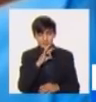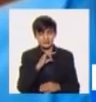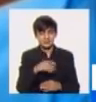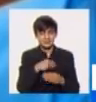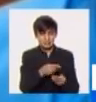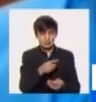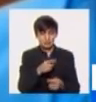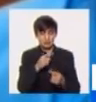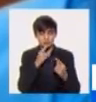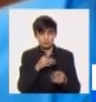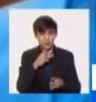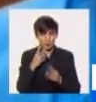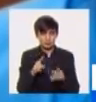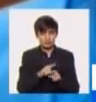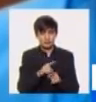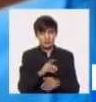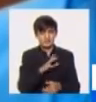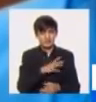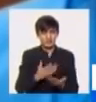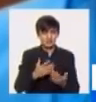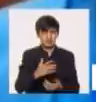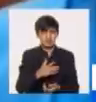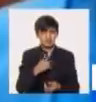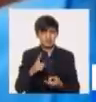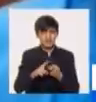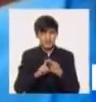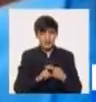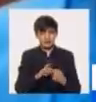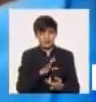их на другие или продолжаете через какое-то время?